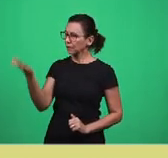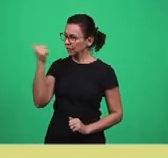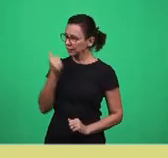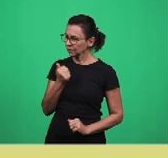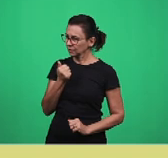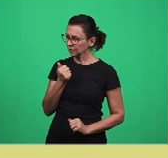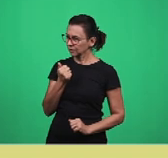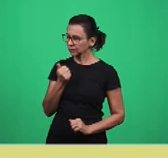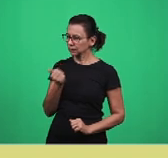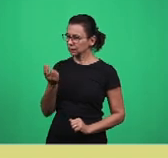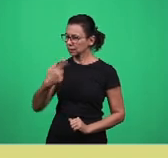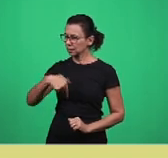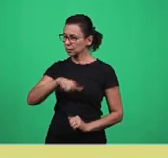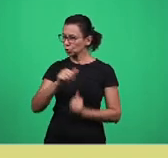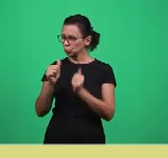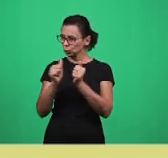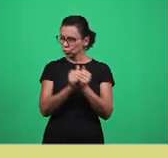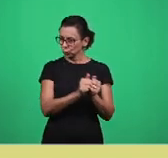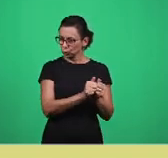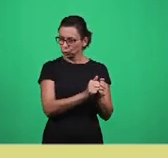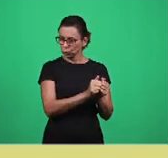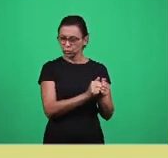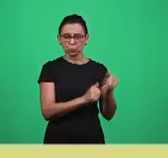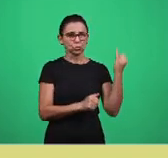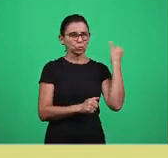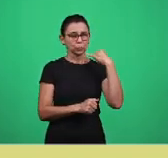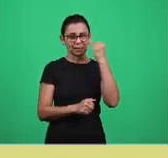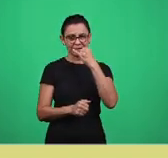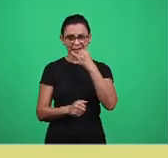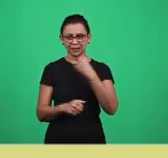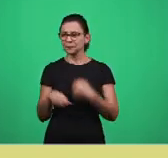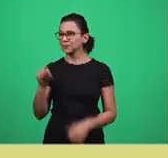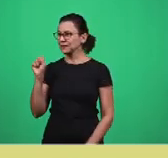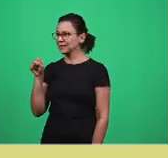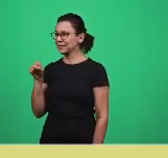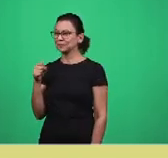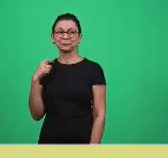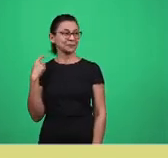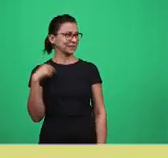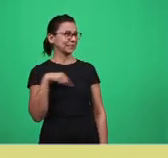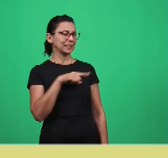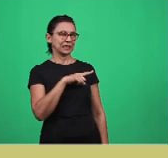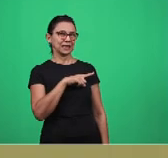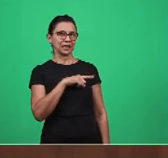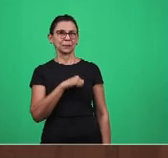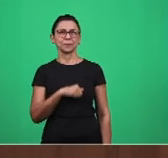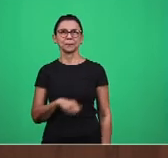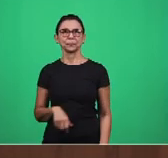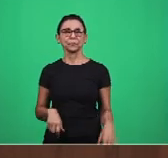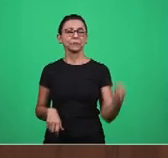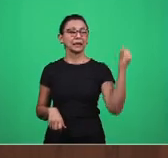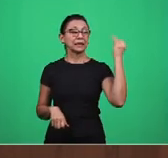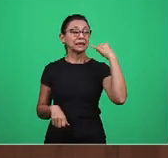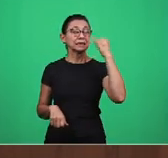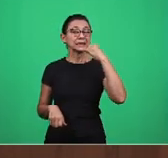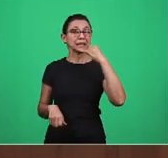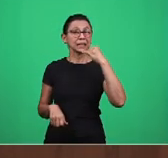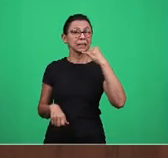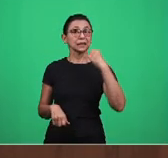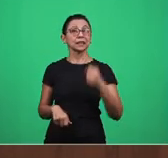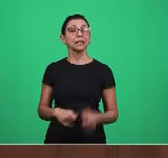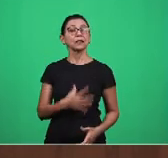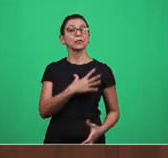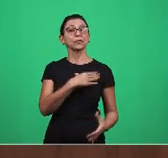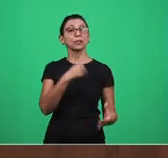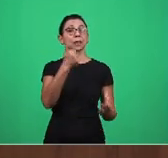dira, tu iras avec cet homme? Et elle a répondu, j'irai. Isaac était fils d'Abraham et le